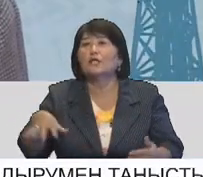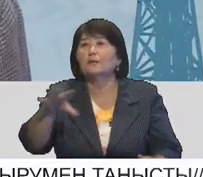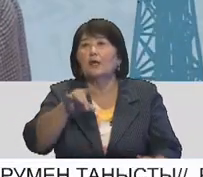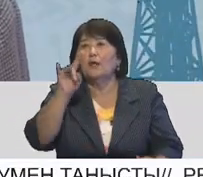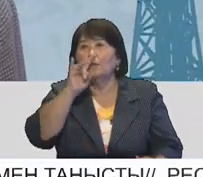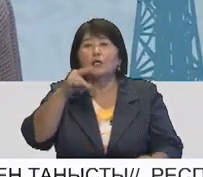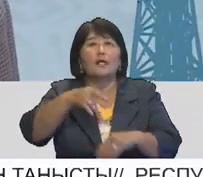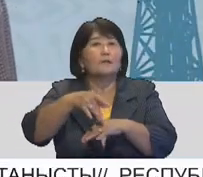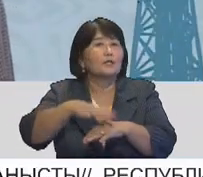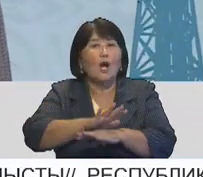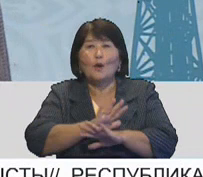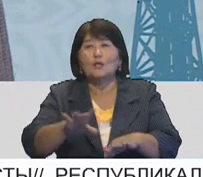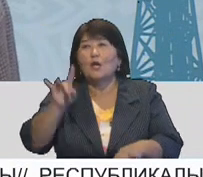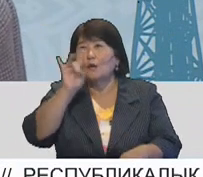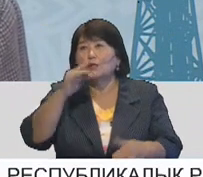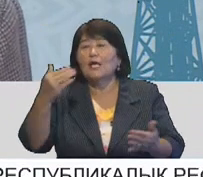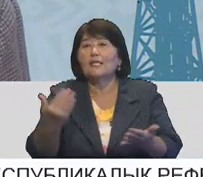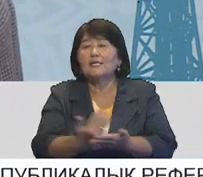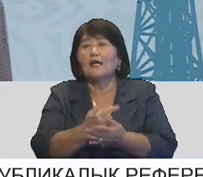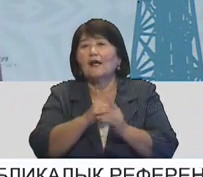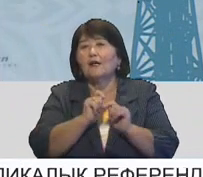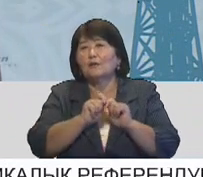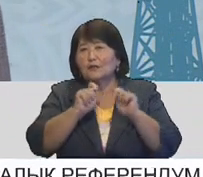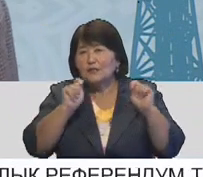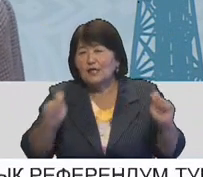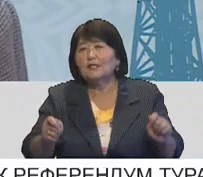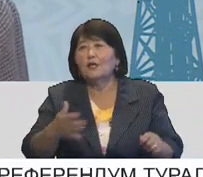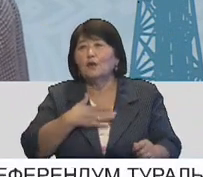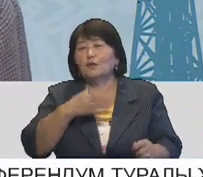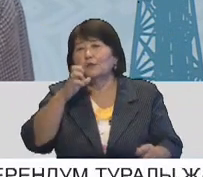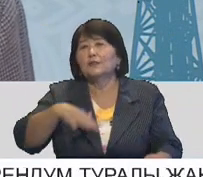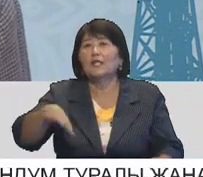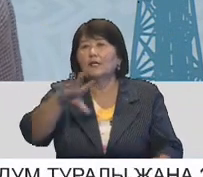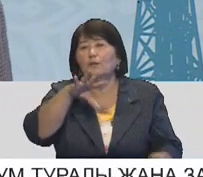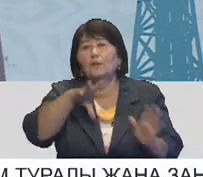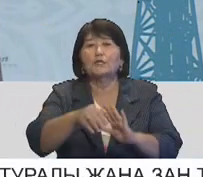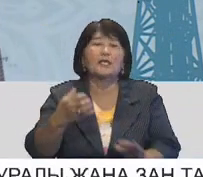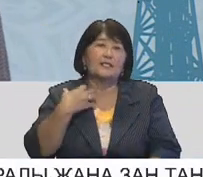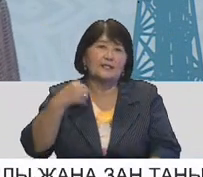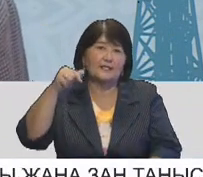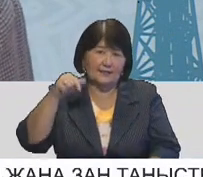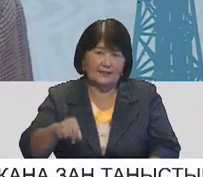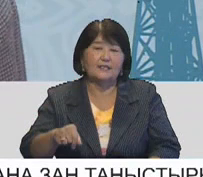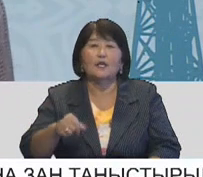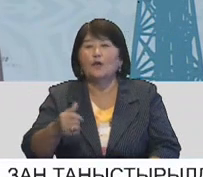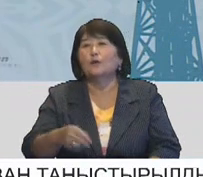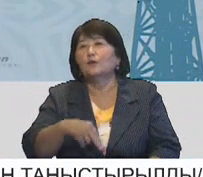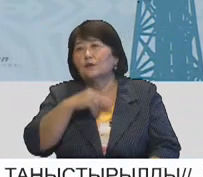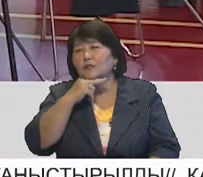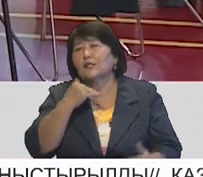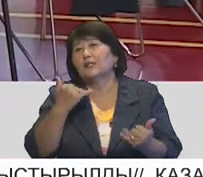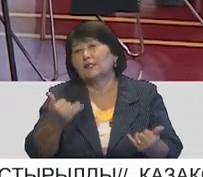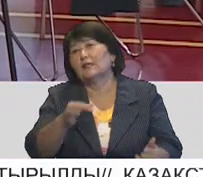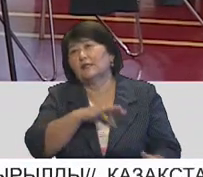Мұнайымыз таусылмасын, мұнайдың жаңа тың көздері ашылып, өзіміздің елімізге, оның ішінде Сыр еліне осы игілігін тигізе